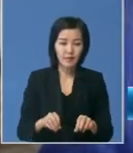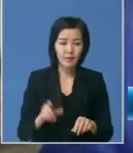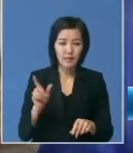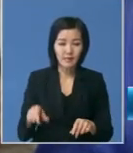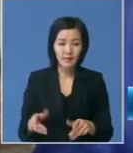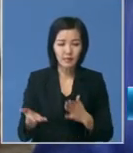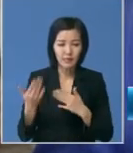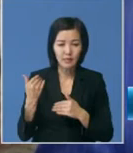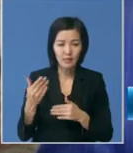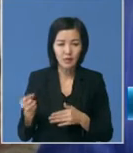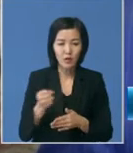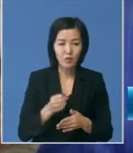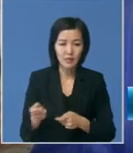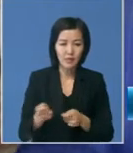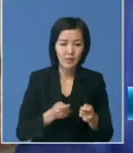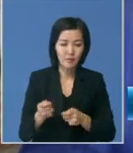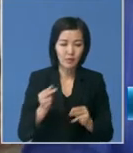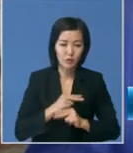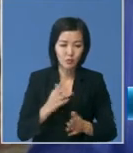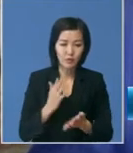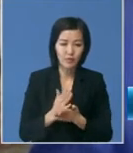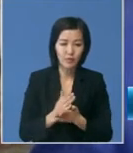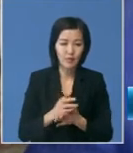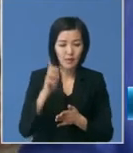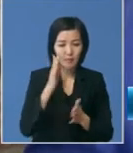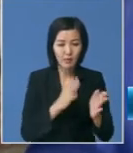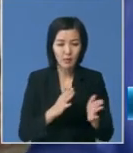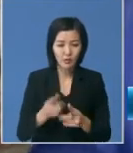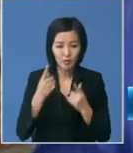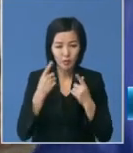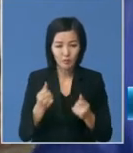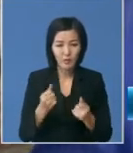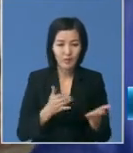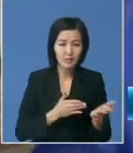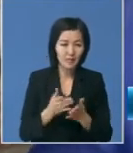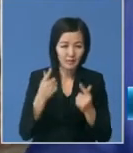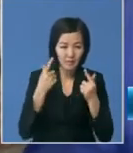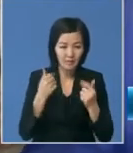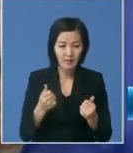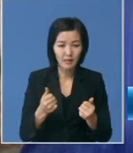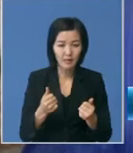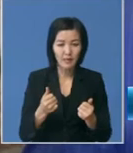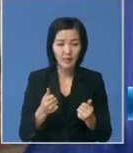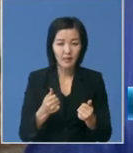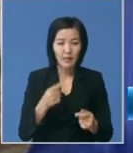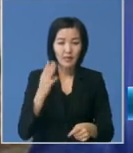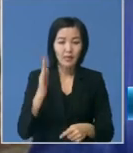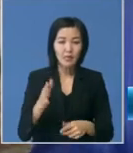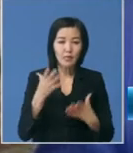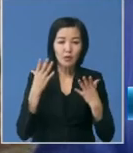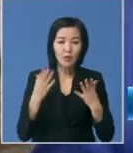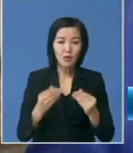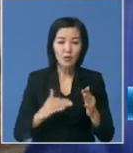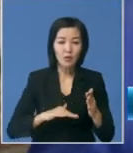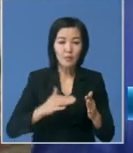Нүсекең кезінде аудандық әкімдікте істеген, мына мемлекеттік жүйені біледі, мемлекеттің саясатын біледі. Ертеңгі күнге бара жатқан